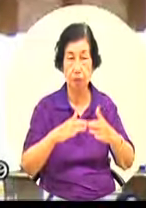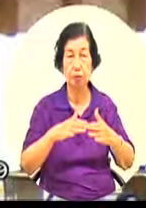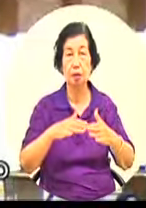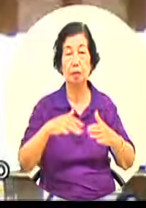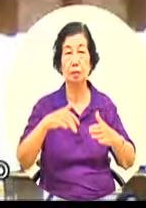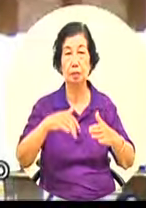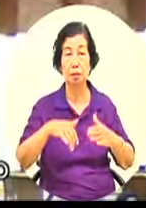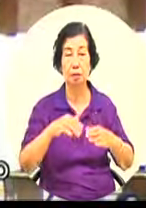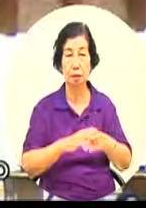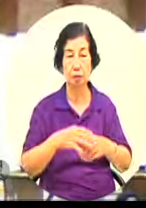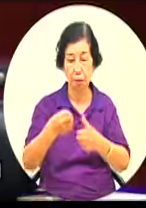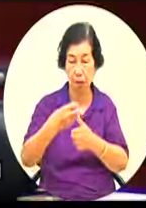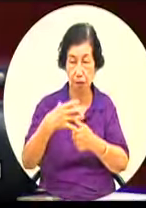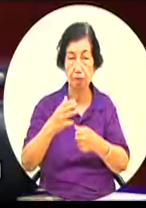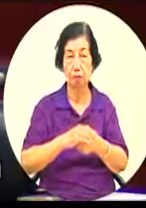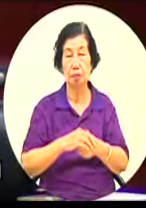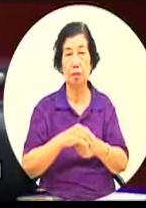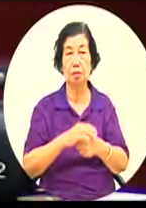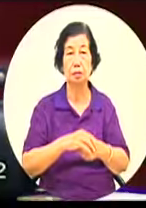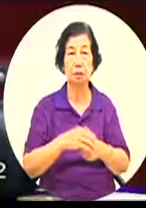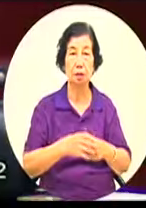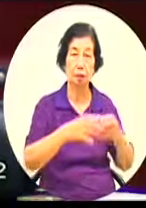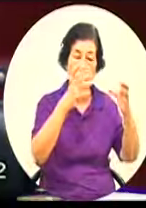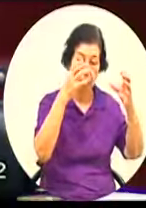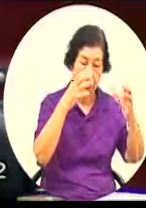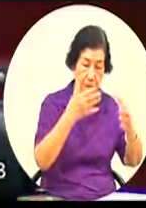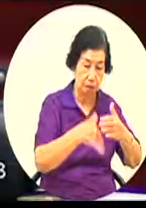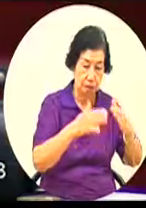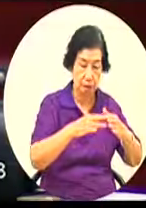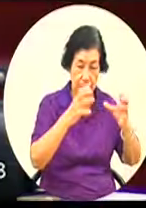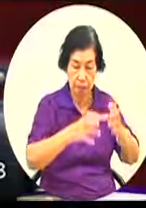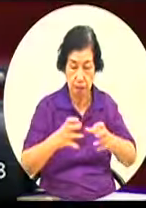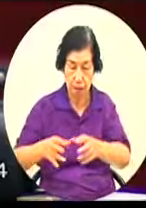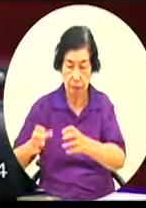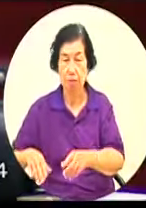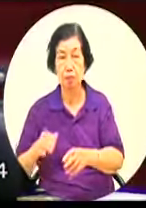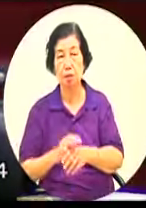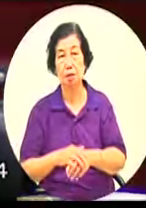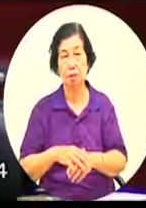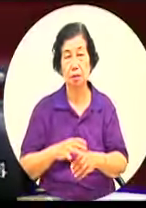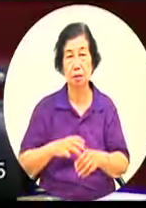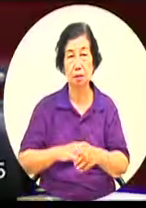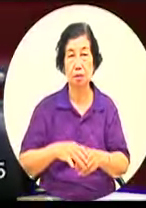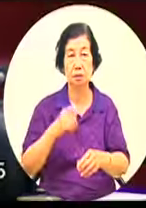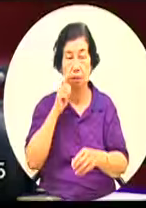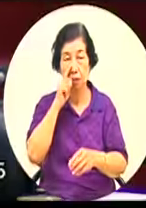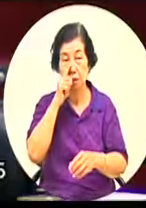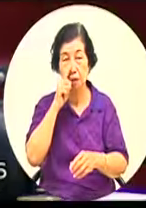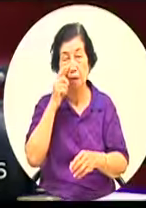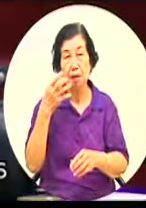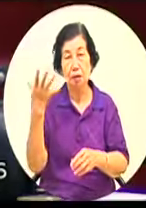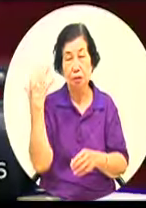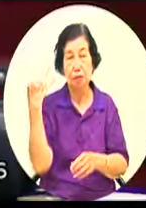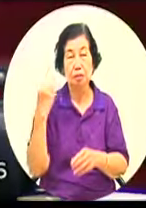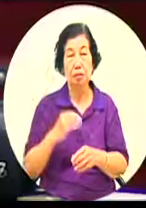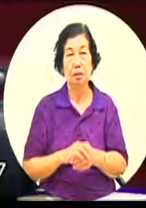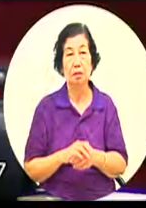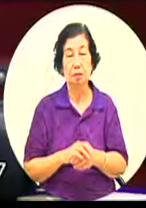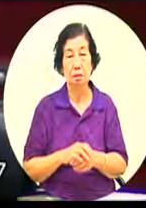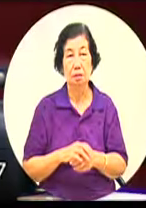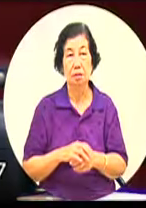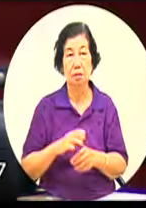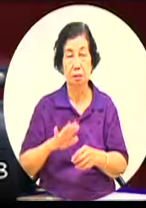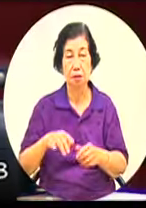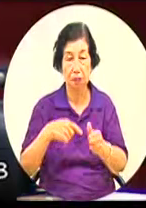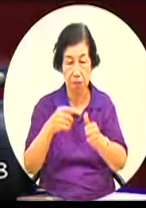旧，那么教育局是不是能够尽量满足各个学校，当他们的设备是需要教育局去予以